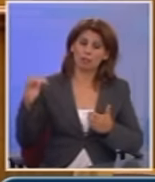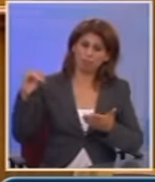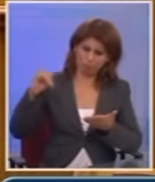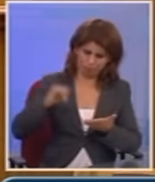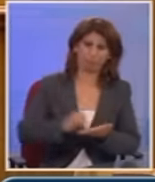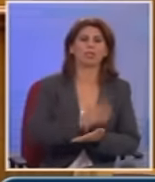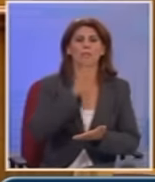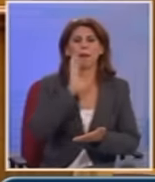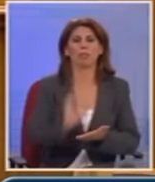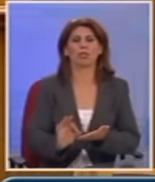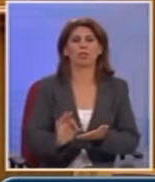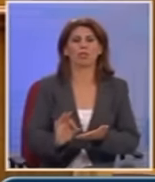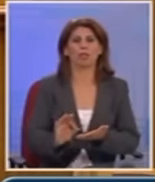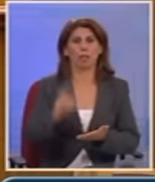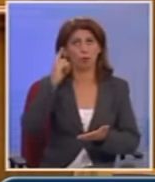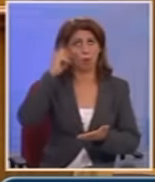πραγματικότητα.